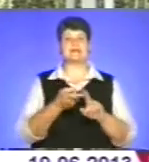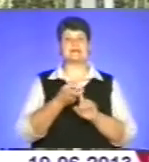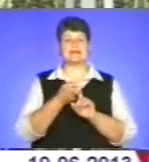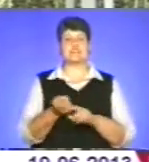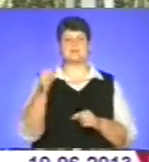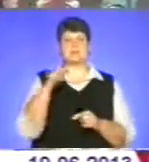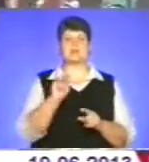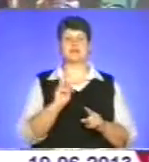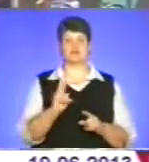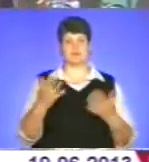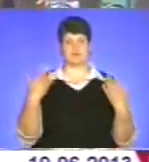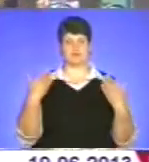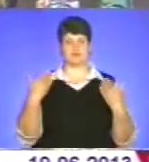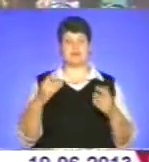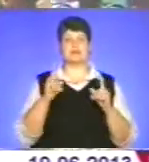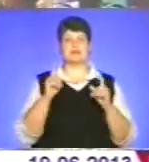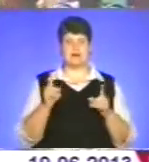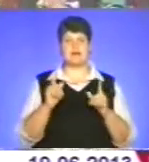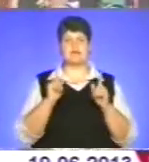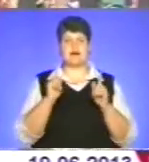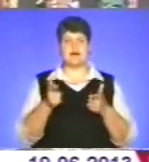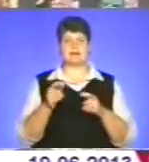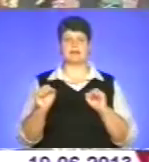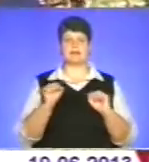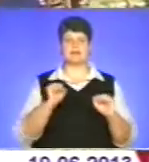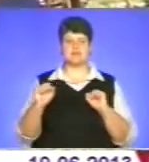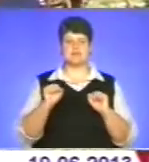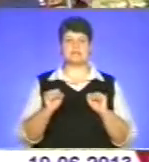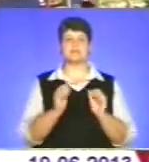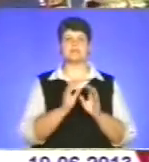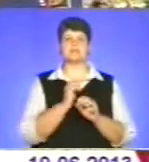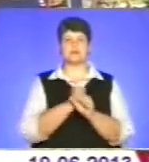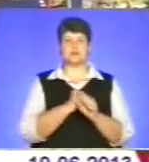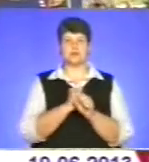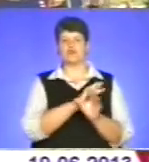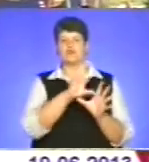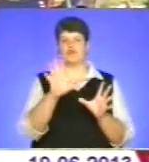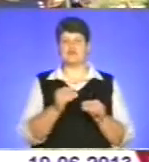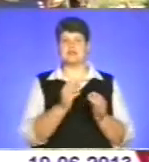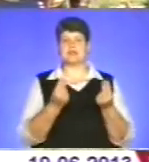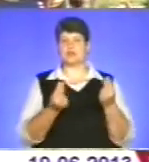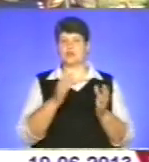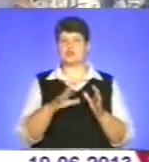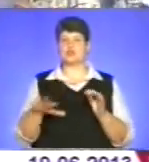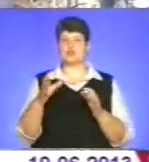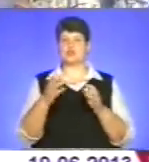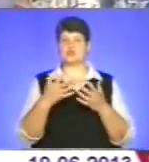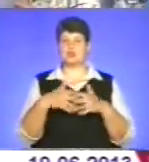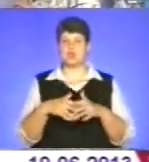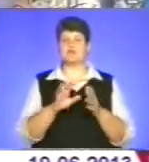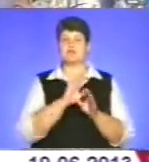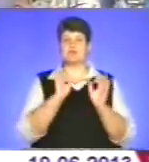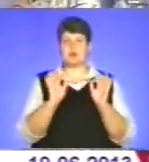хто відпочиває. Навіть попри гарантії керівництва та справність усіх атракціонів, неадекватна поведінка